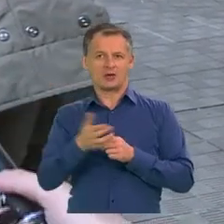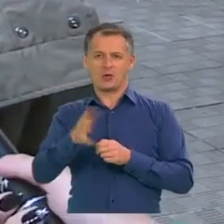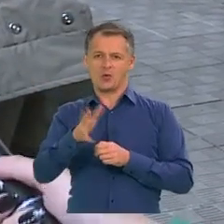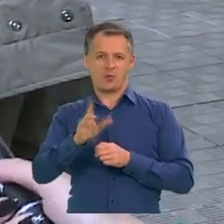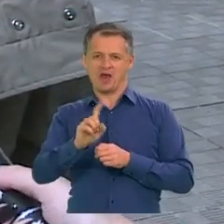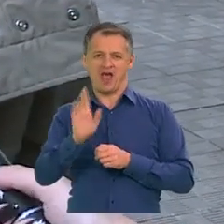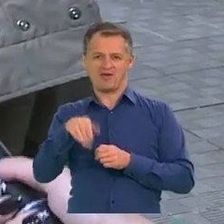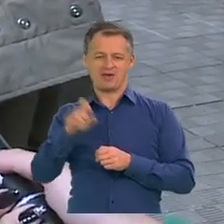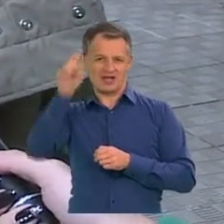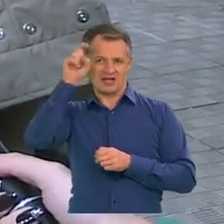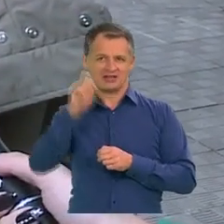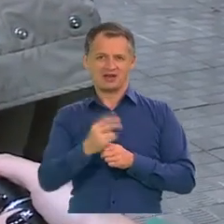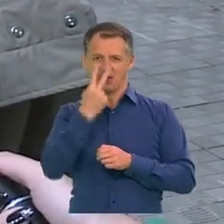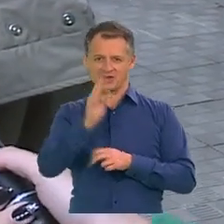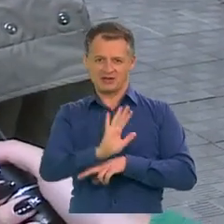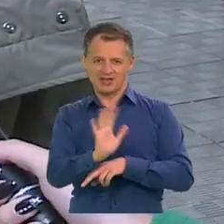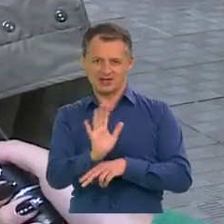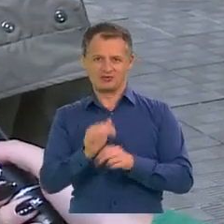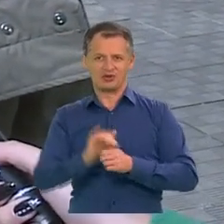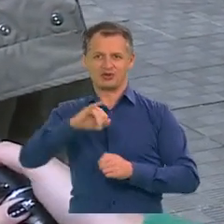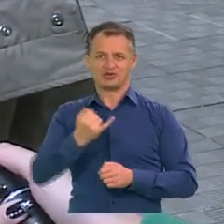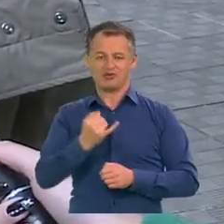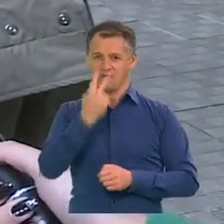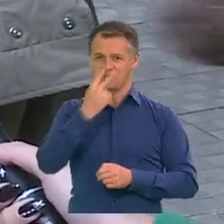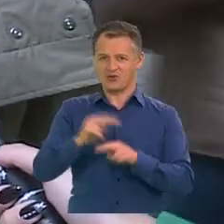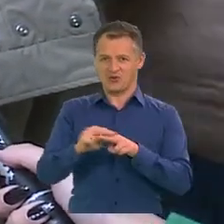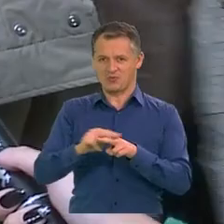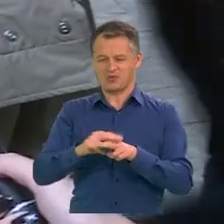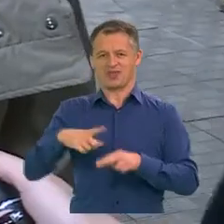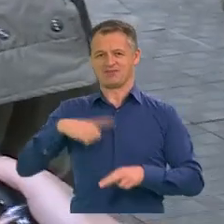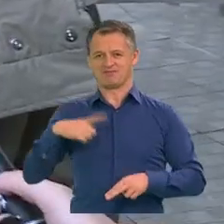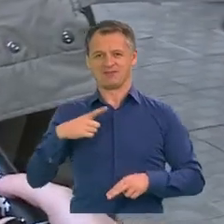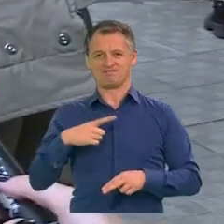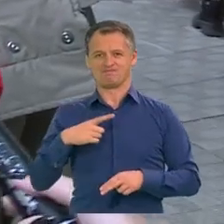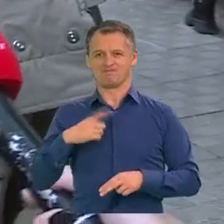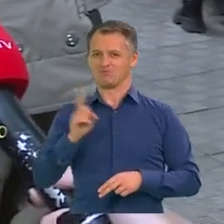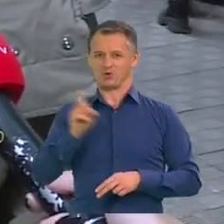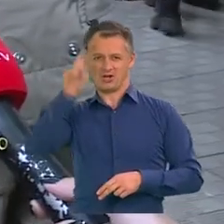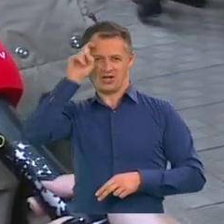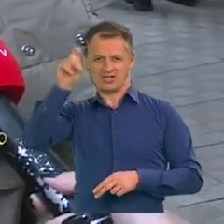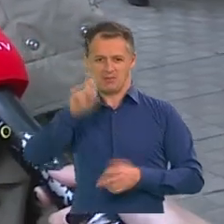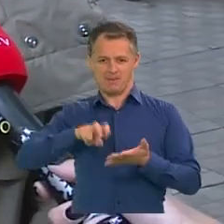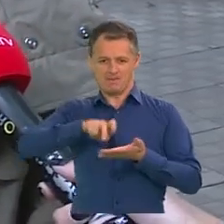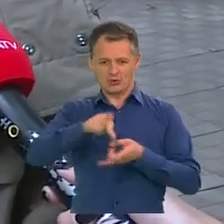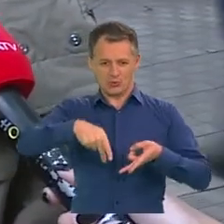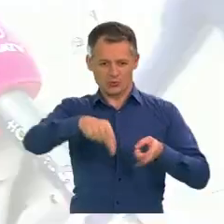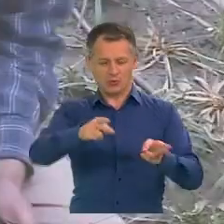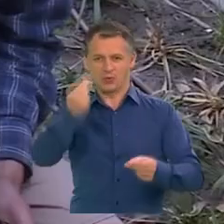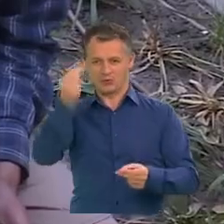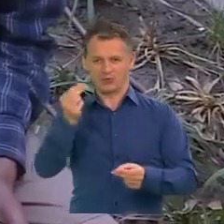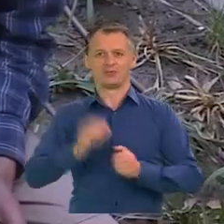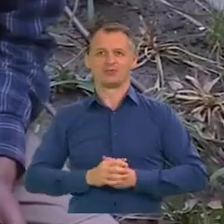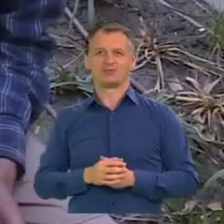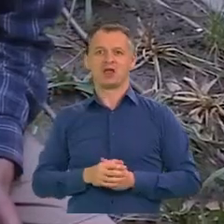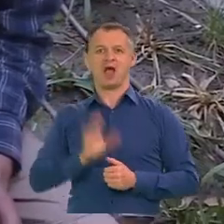încredere, ne uităm mult la televizor și vedem cum stă treaba și nu credem că mergem într-o direcție bună în sensul ăsta.